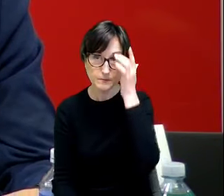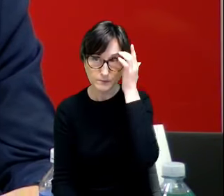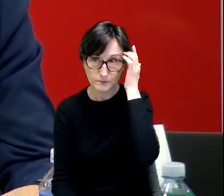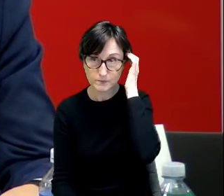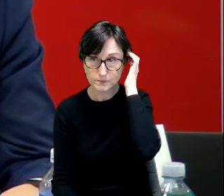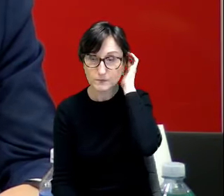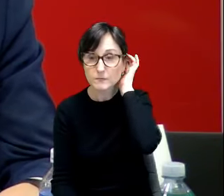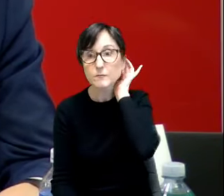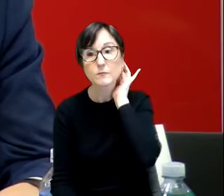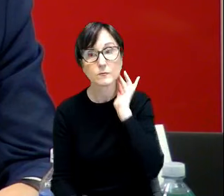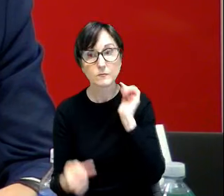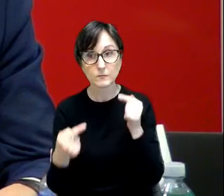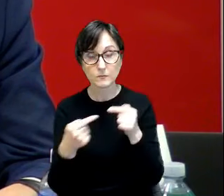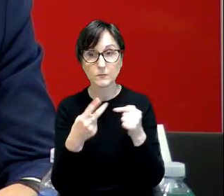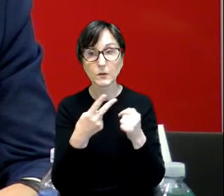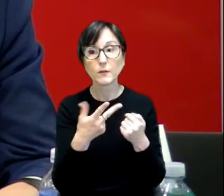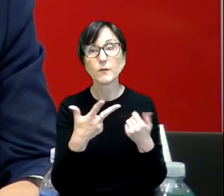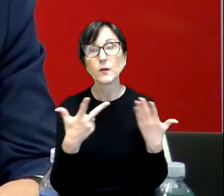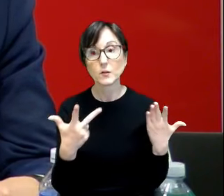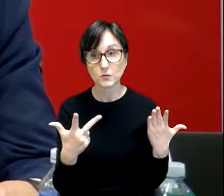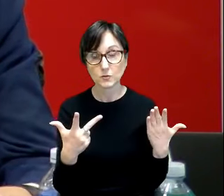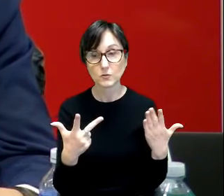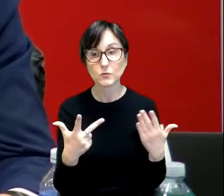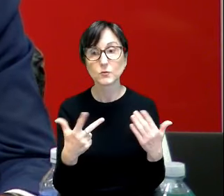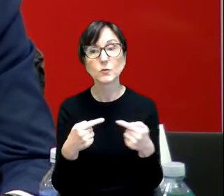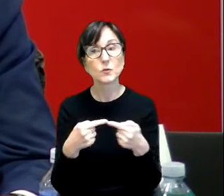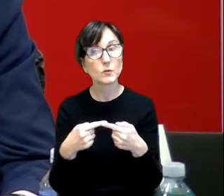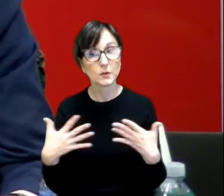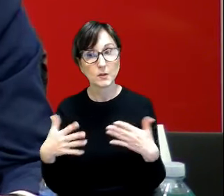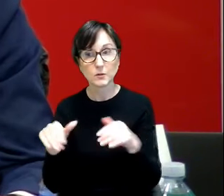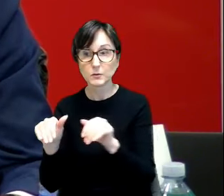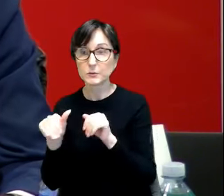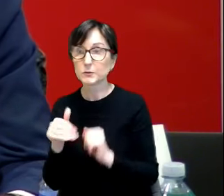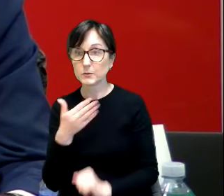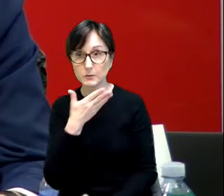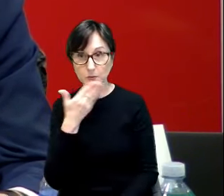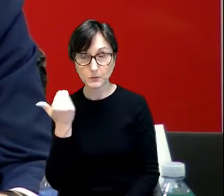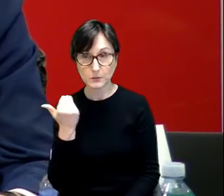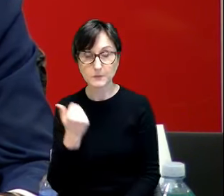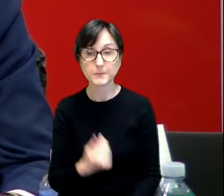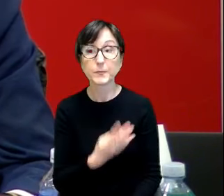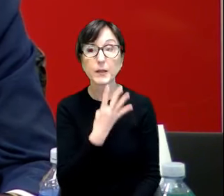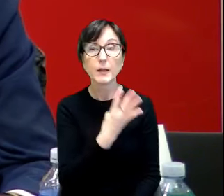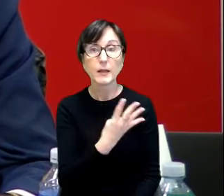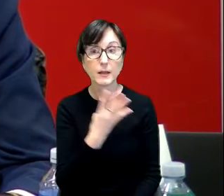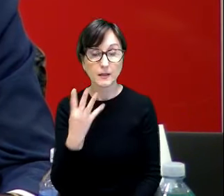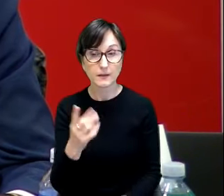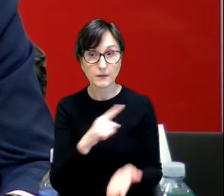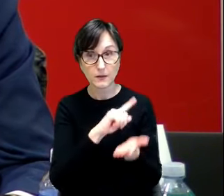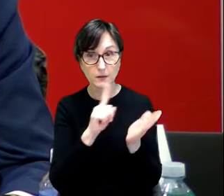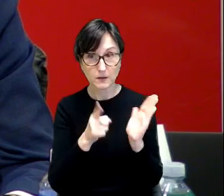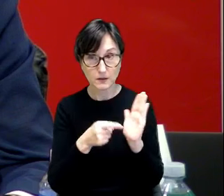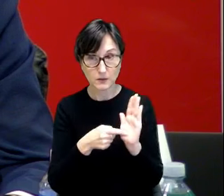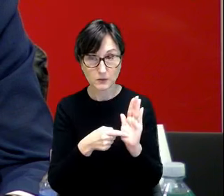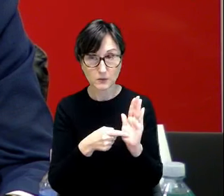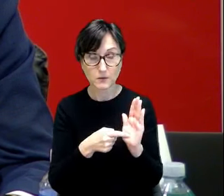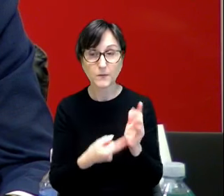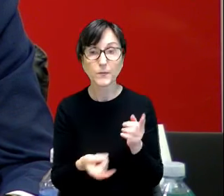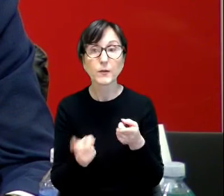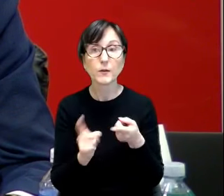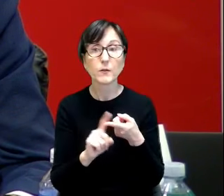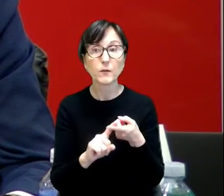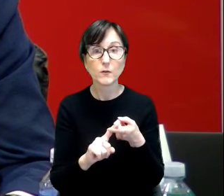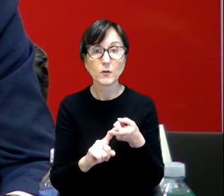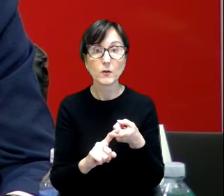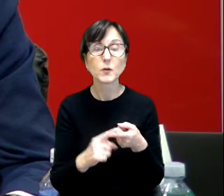už 28 prieš ir susilaikiusių nėra 44 darbotvarkės klausimas dėl